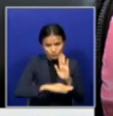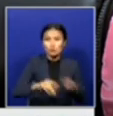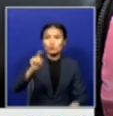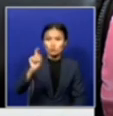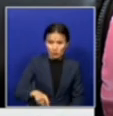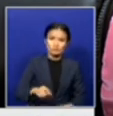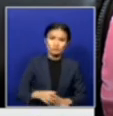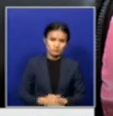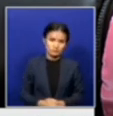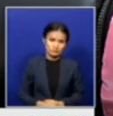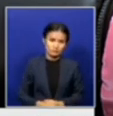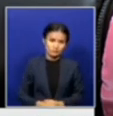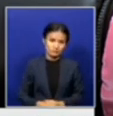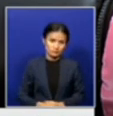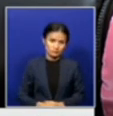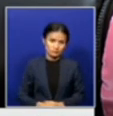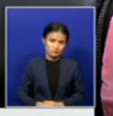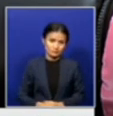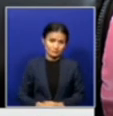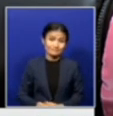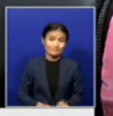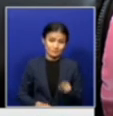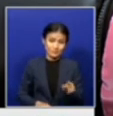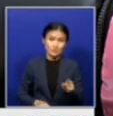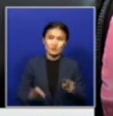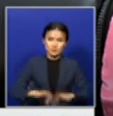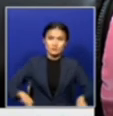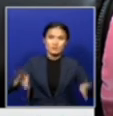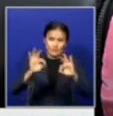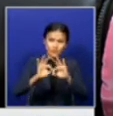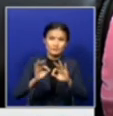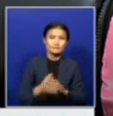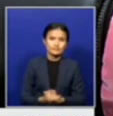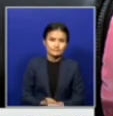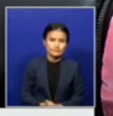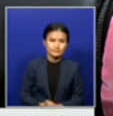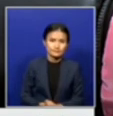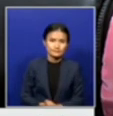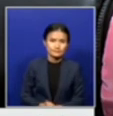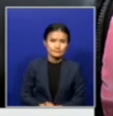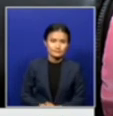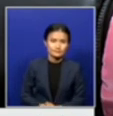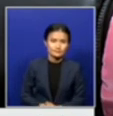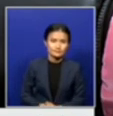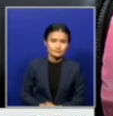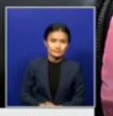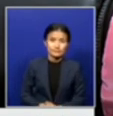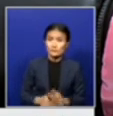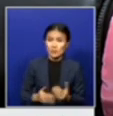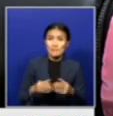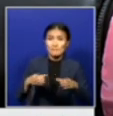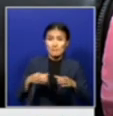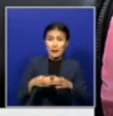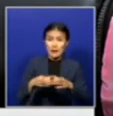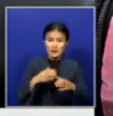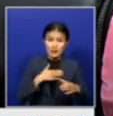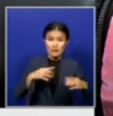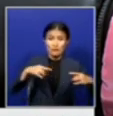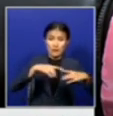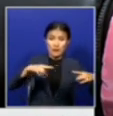จนและนี่จึงเป็นเรื่องสำคัญอย่างยิ่งครับที่ทางพรรคร่วมฝ่ายค้านเองนั้นเห็นว่